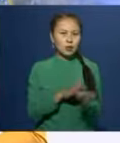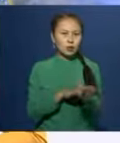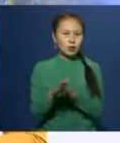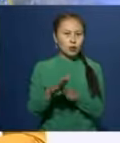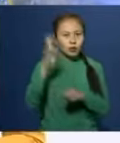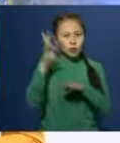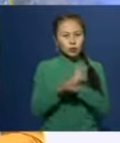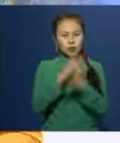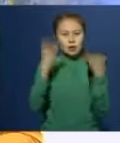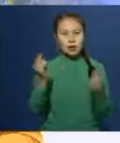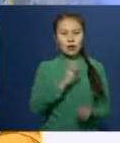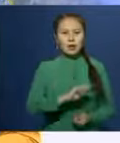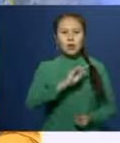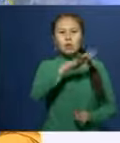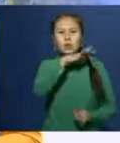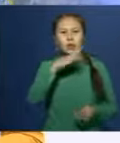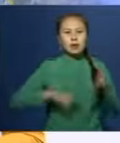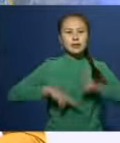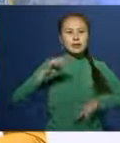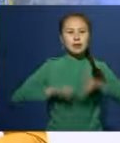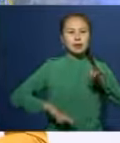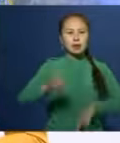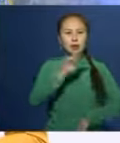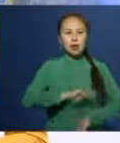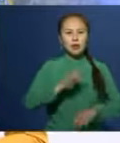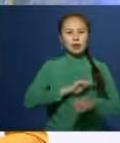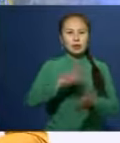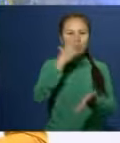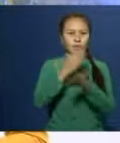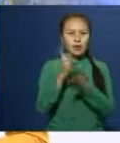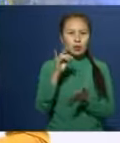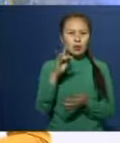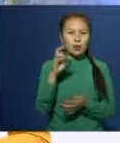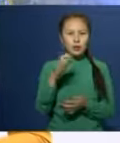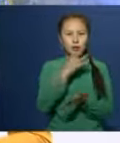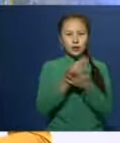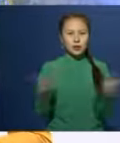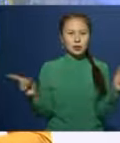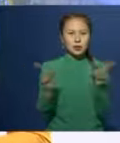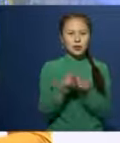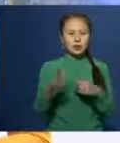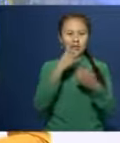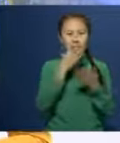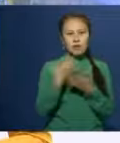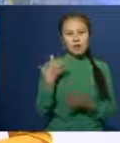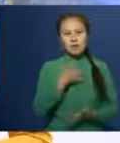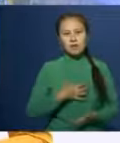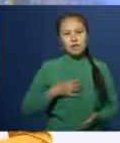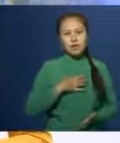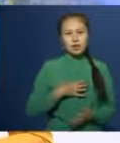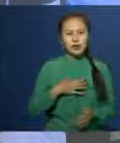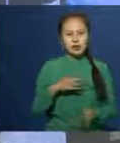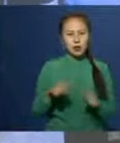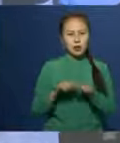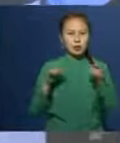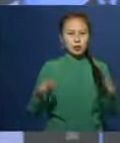Күні-түні тынбай еңбек еткен мыңдаған құрылысшылар елбасы Нұрсұлтан Назарбаевпен бірге телекөпір арқылы еліміздің ең басты магистралін іске